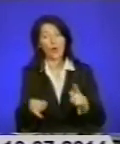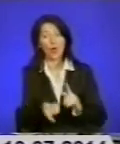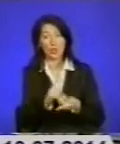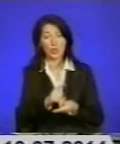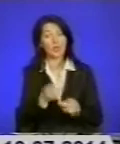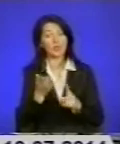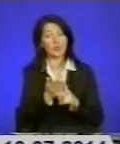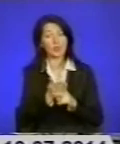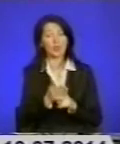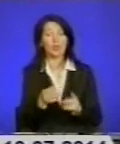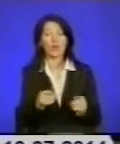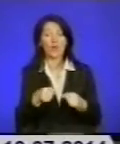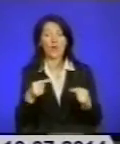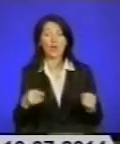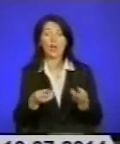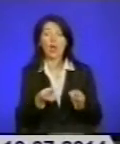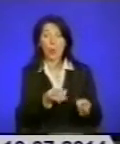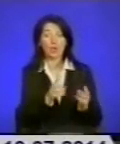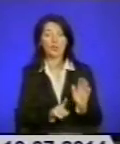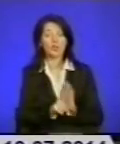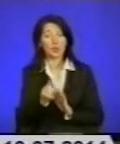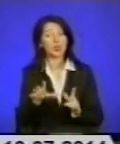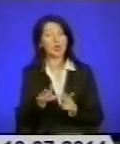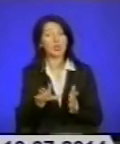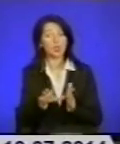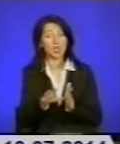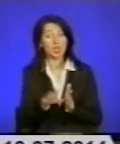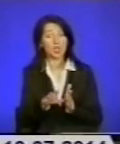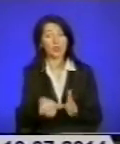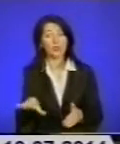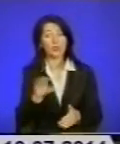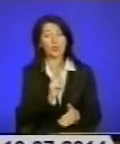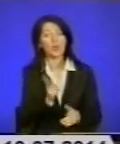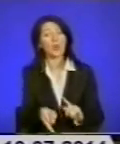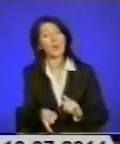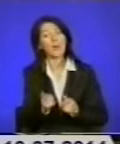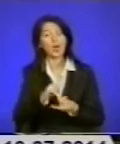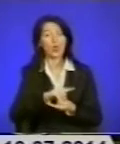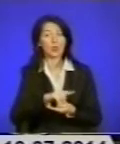на електроенергію. Всі, хто